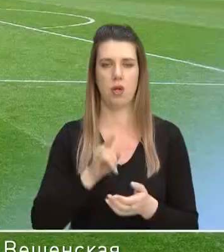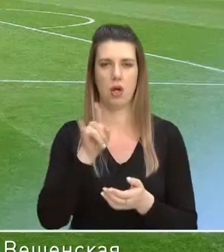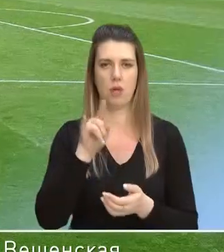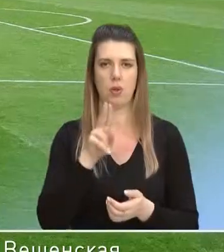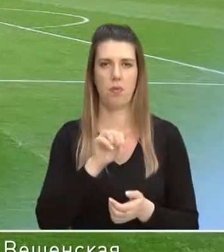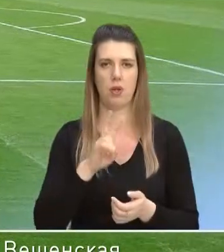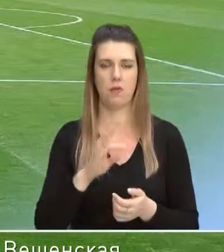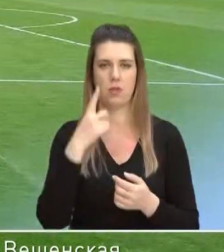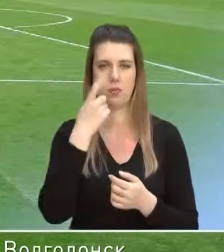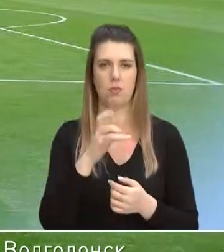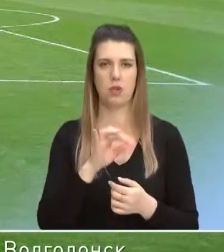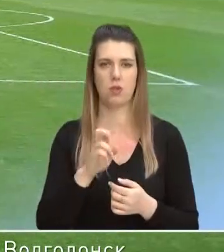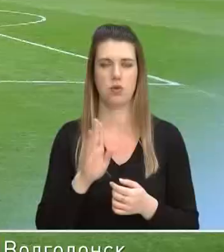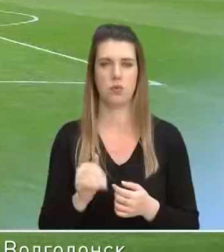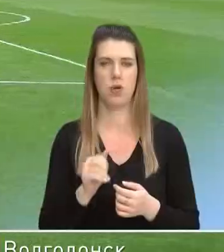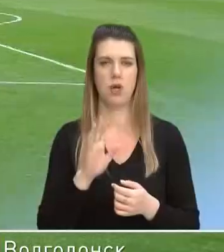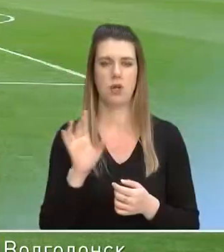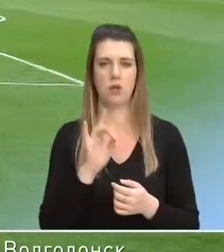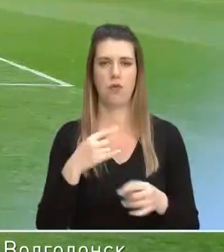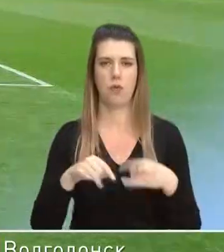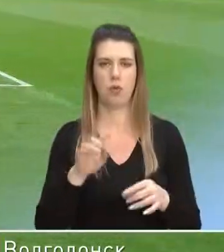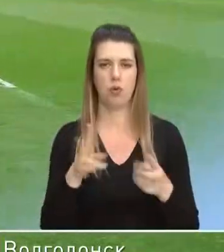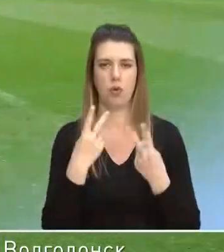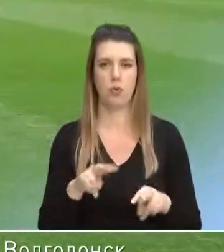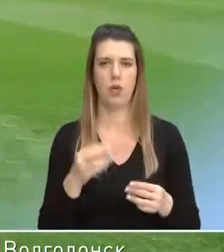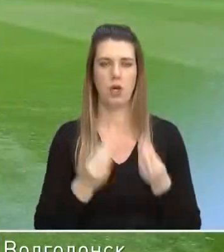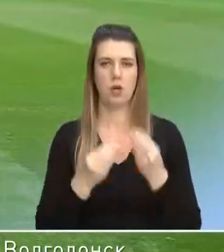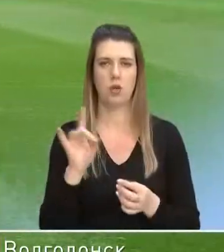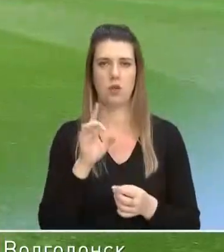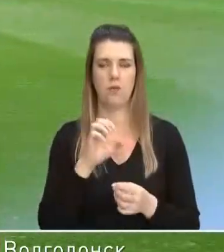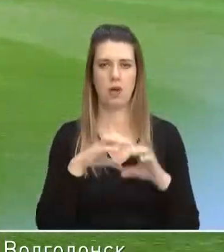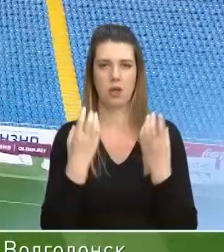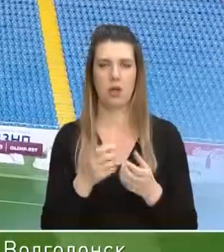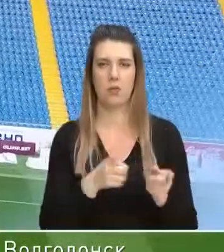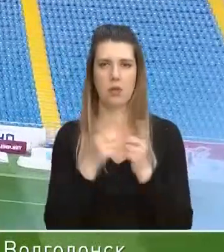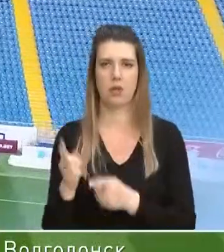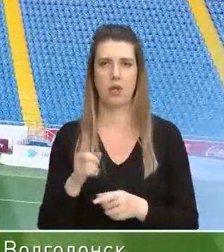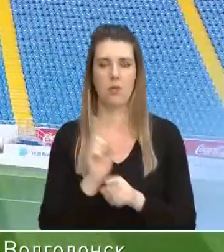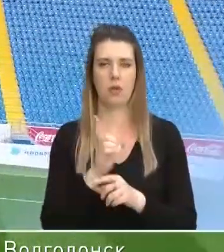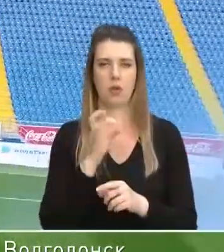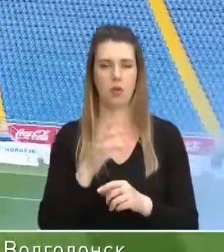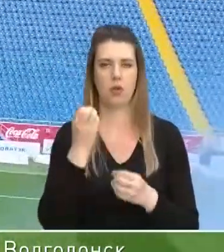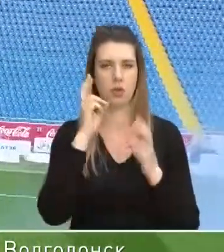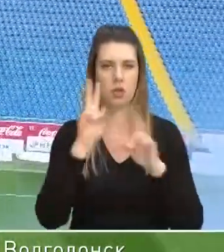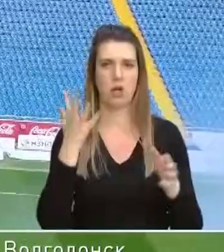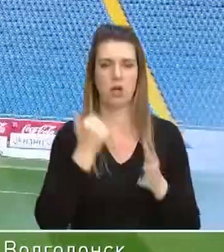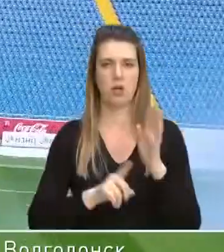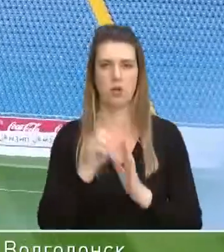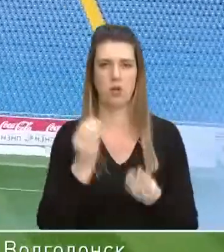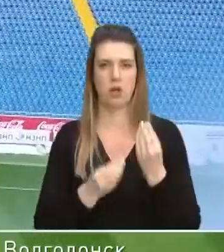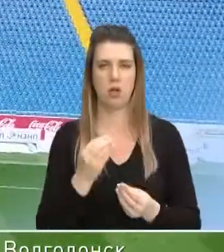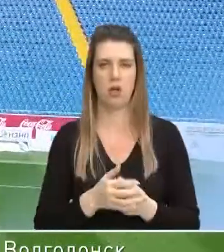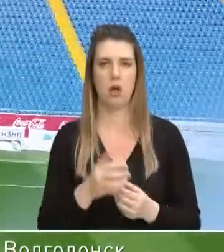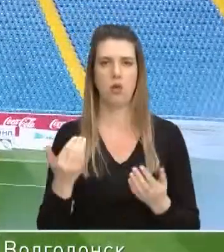аэропорта Платов об этом сообщает пресс-служба Донского футбольного клуба игру на ростов-арении перенесли на неопределённый срок по информации сайта